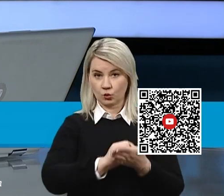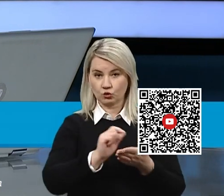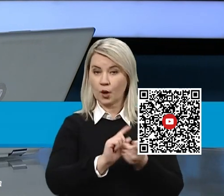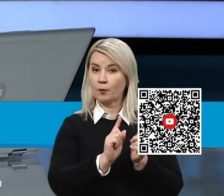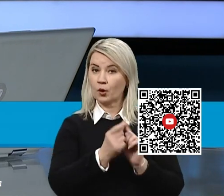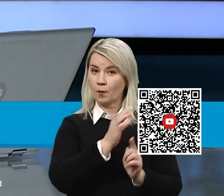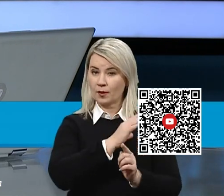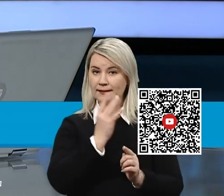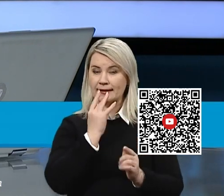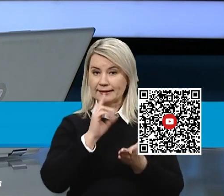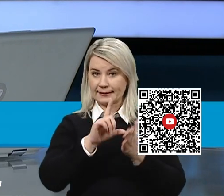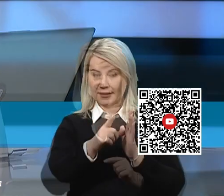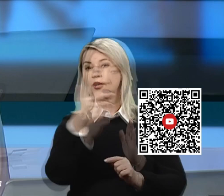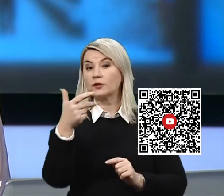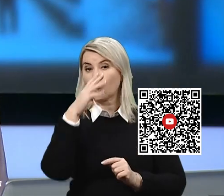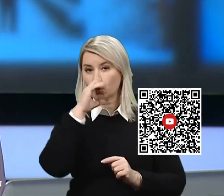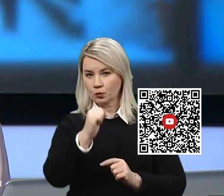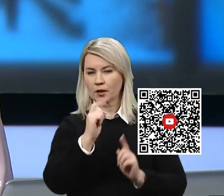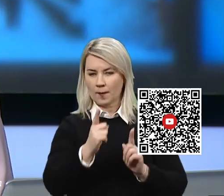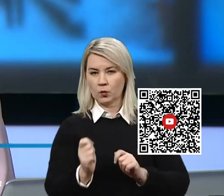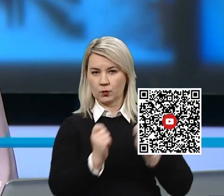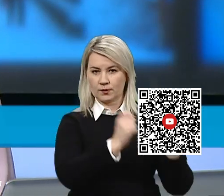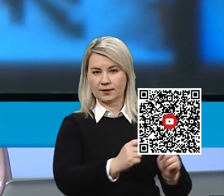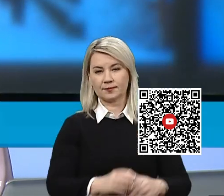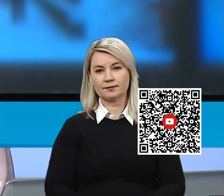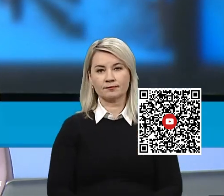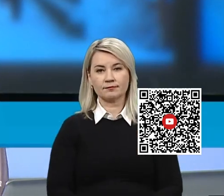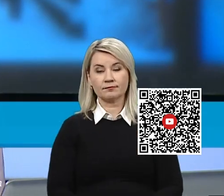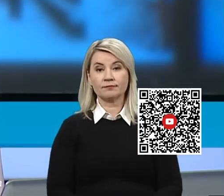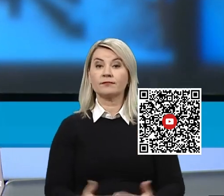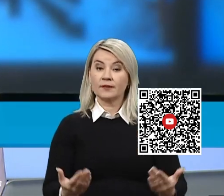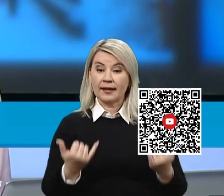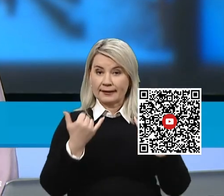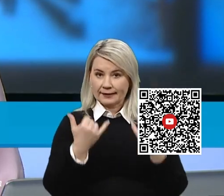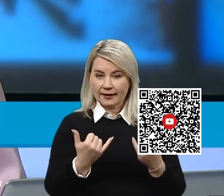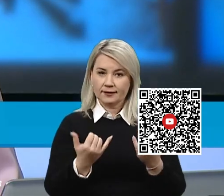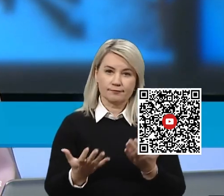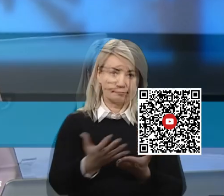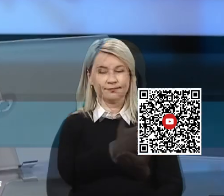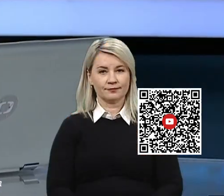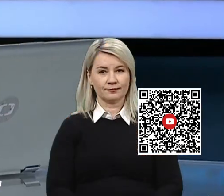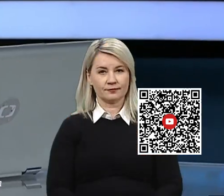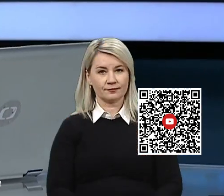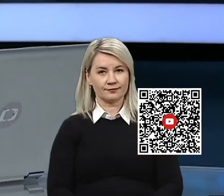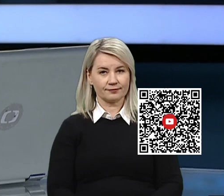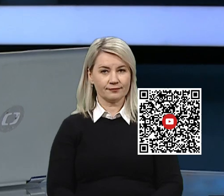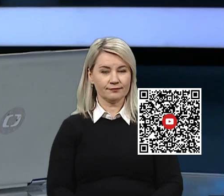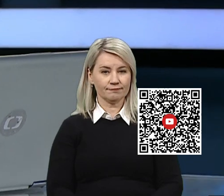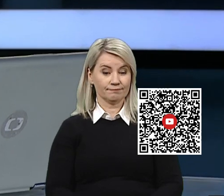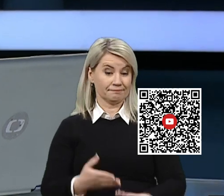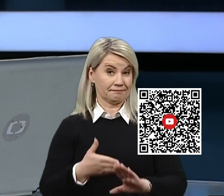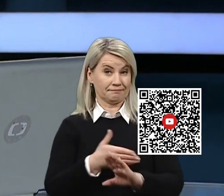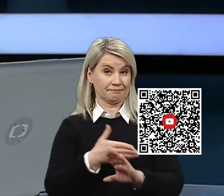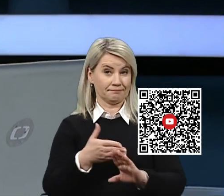vyjíždí od zítřka do vybraných obcí. S růstem příjmů a investic i snížením provozních výdajů. Před pár dny